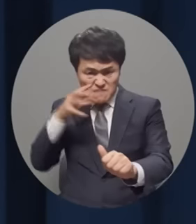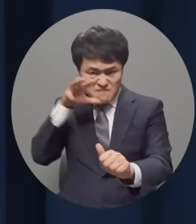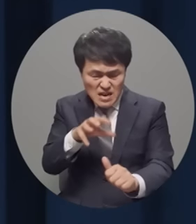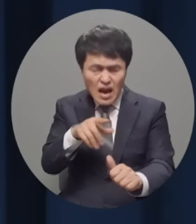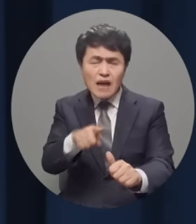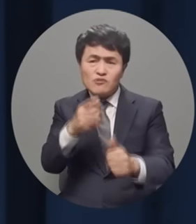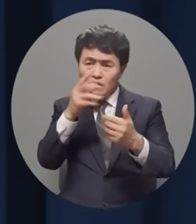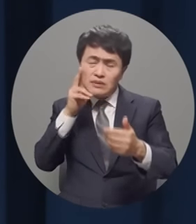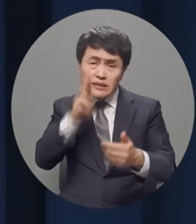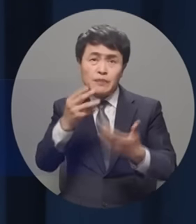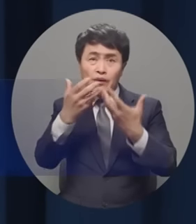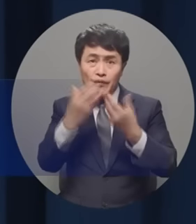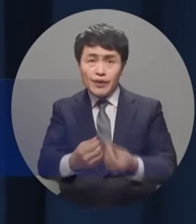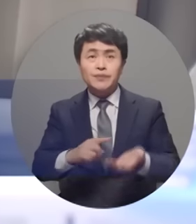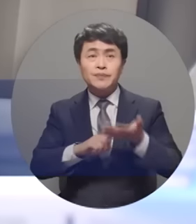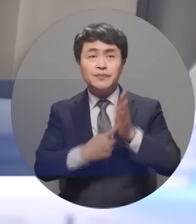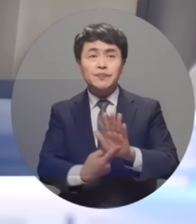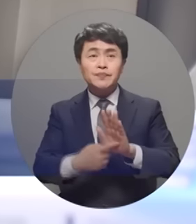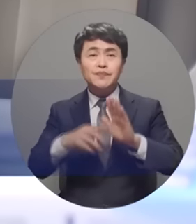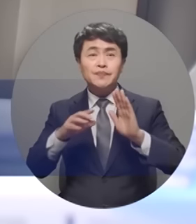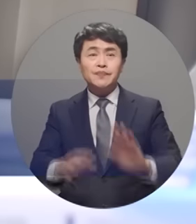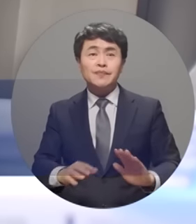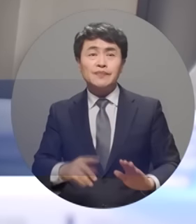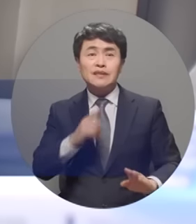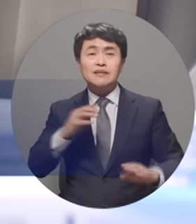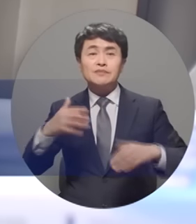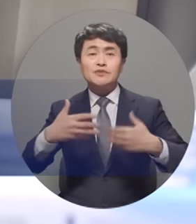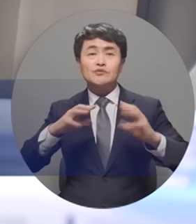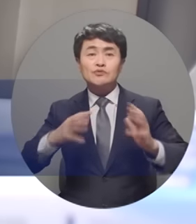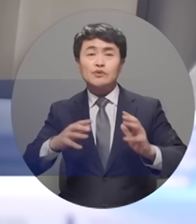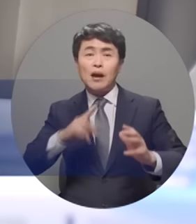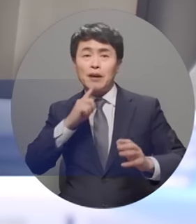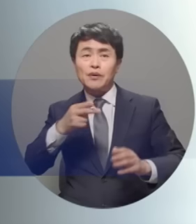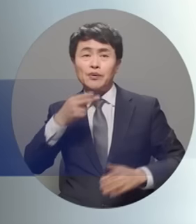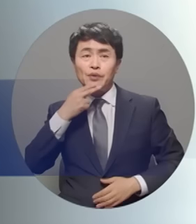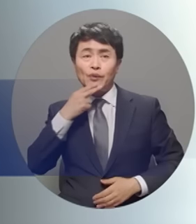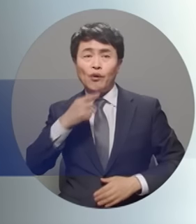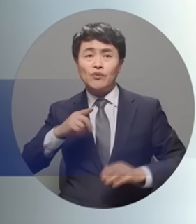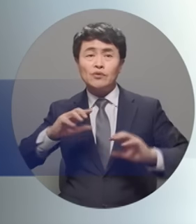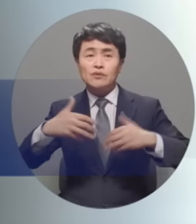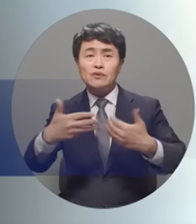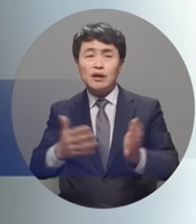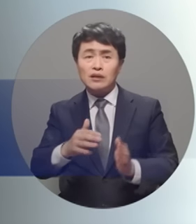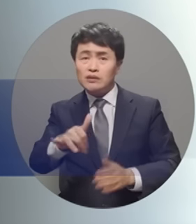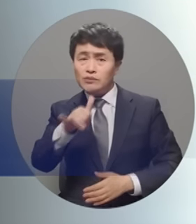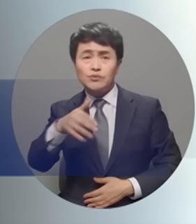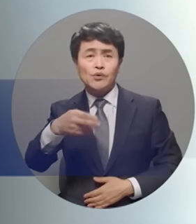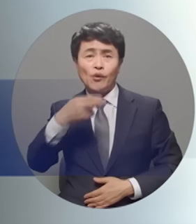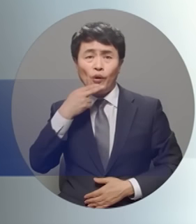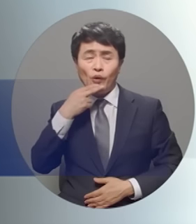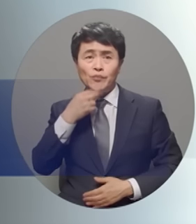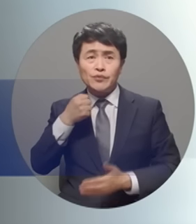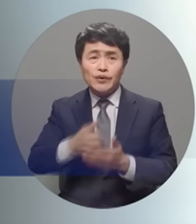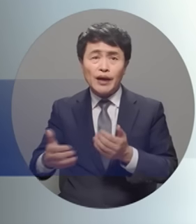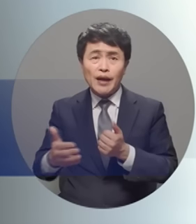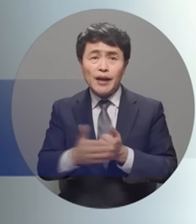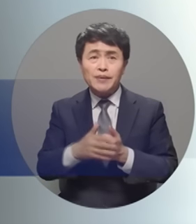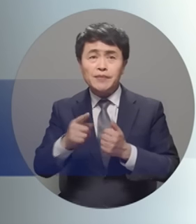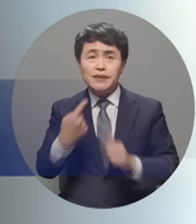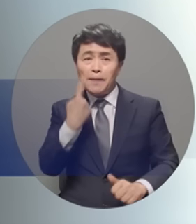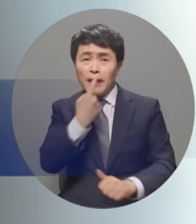꼽혔습니다. This is a regrettable threat that should never happen in any country, not to mention the democracies. Even need to comment on it